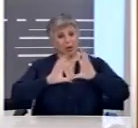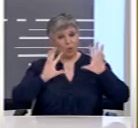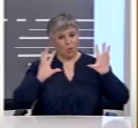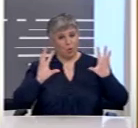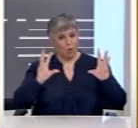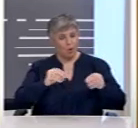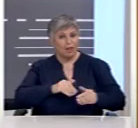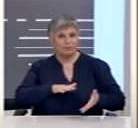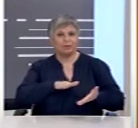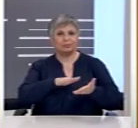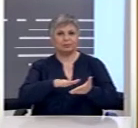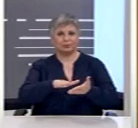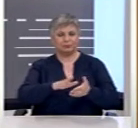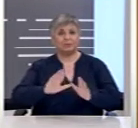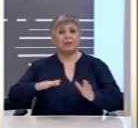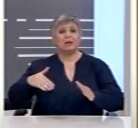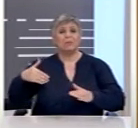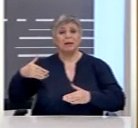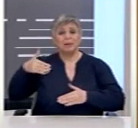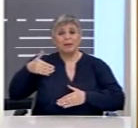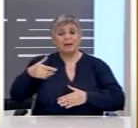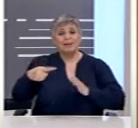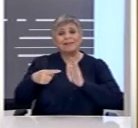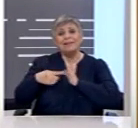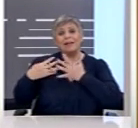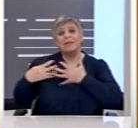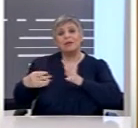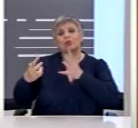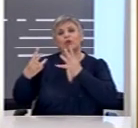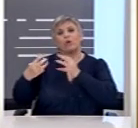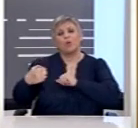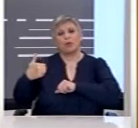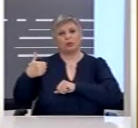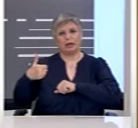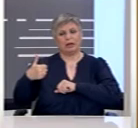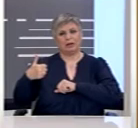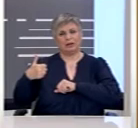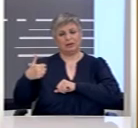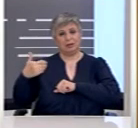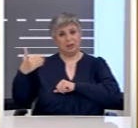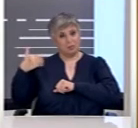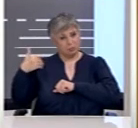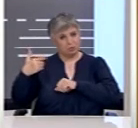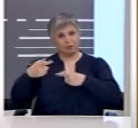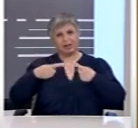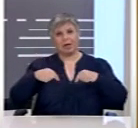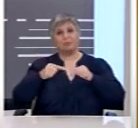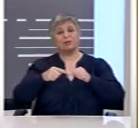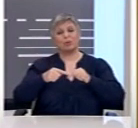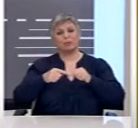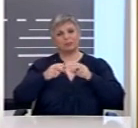το 1986 γίνεται Επιτροπή Εξεταστική της Βουλής, με συμμετοχή όλων των